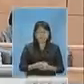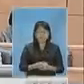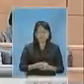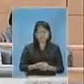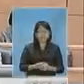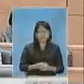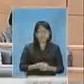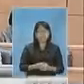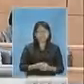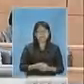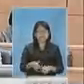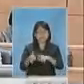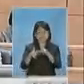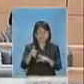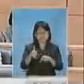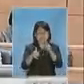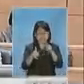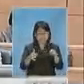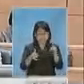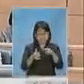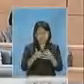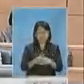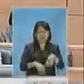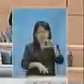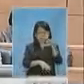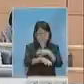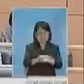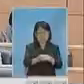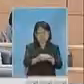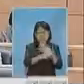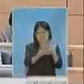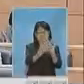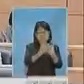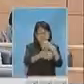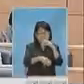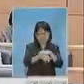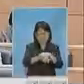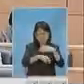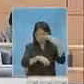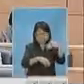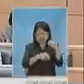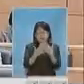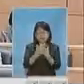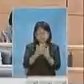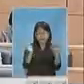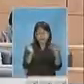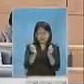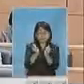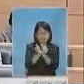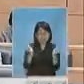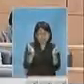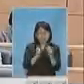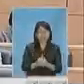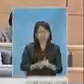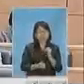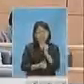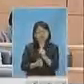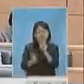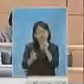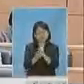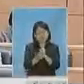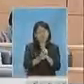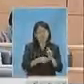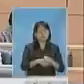แนลขณะถูกจองจำออกมาจากคุกไปเจรจากับประธานรัฐบาลของ